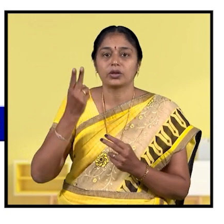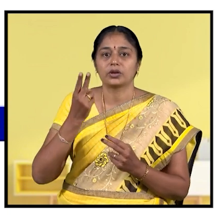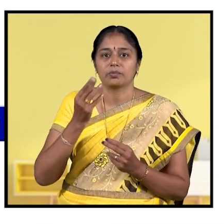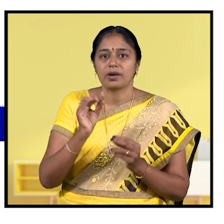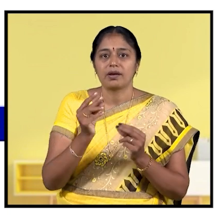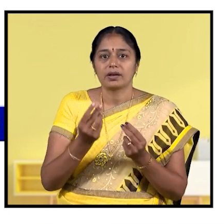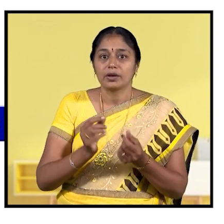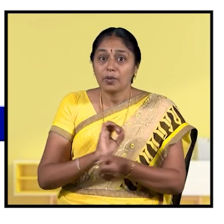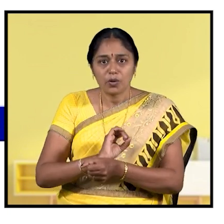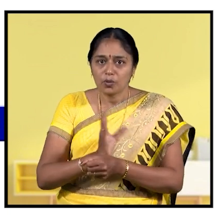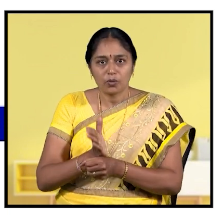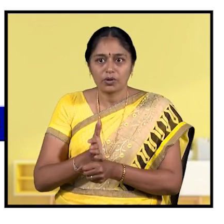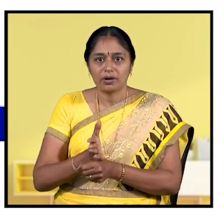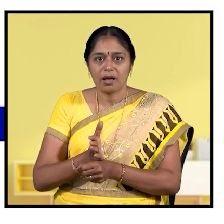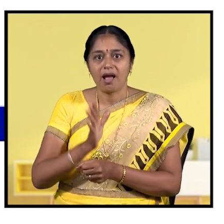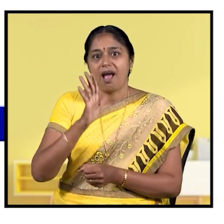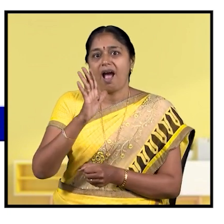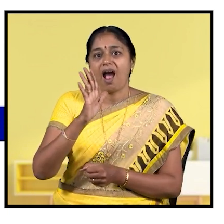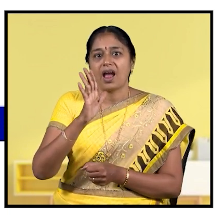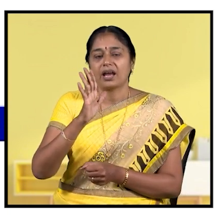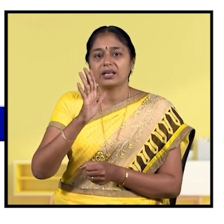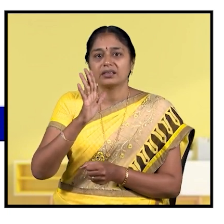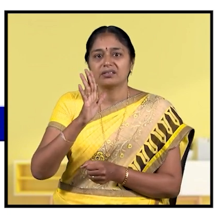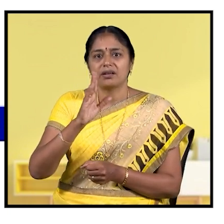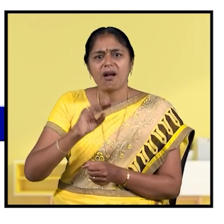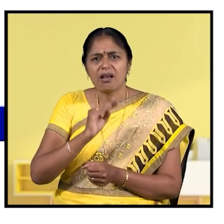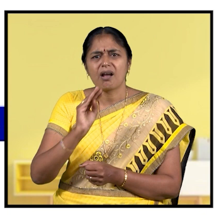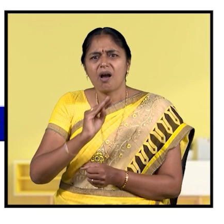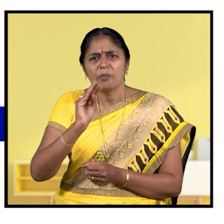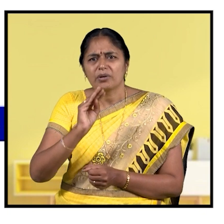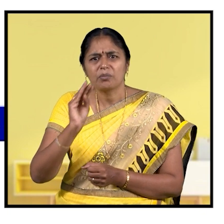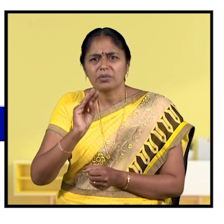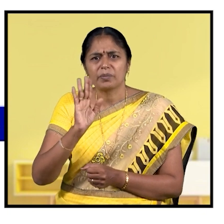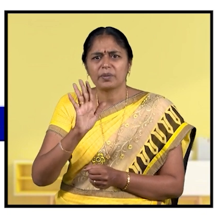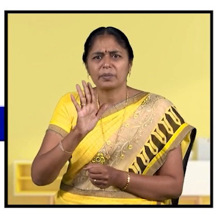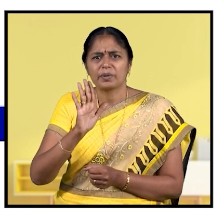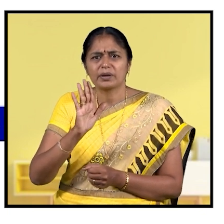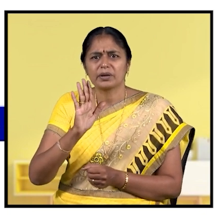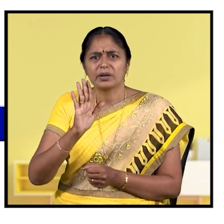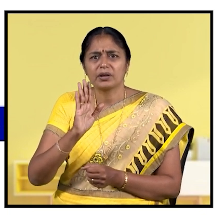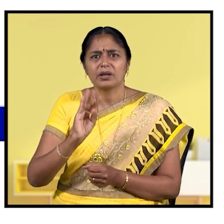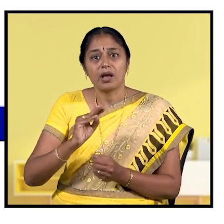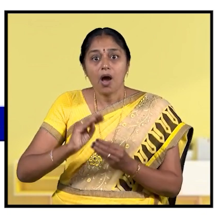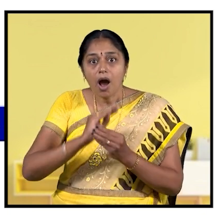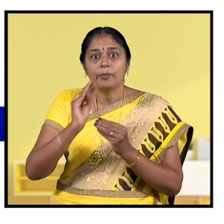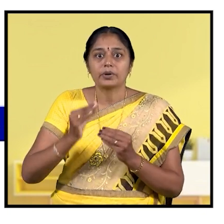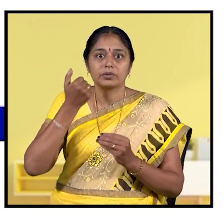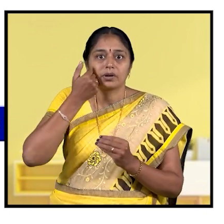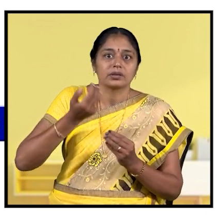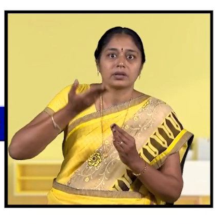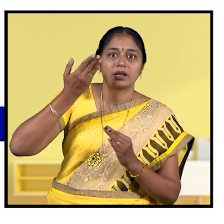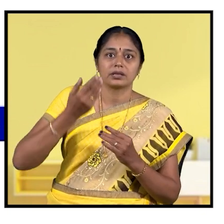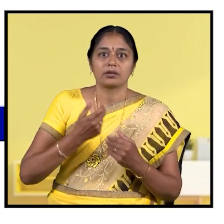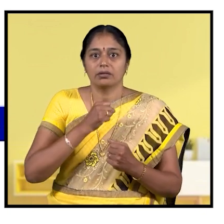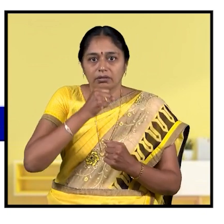இப்போ வந்து கொரோனாவை கூட வந்து பார்த்தீங்கன்னாக்க, 5 நாட்கள், 6 நாட்கள், 8 நாட்கள் வரைக்கும் அது வந்து வந்து நோய் அரும்பும் காலமாகவே இருக்குது அப்படின்னு நம்ம வந்து கேள்விப்பட்டுக்கிறோம். அடுத்தாற் போல்